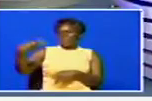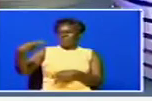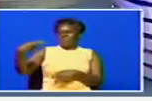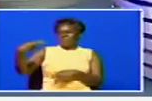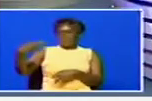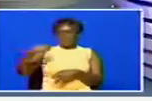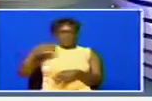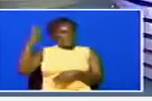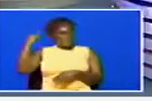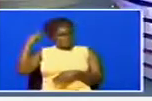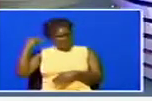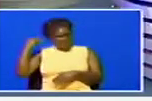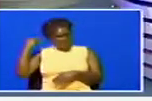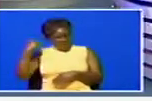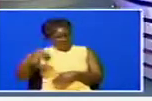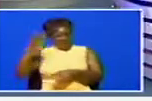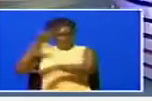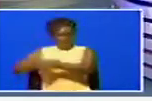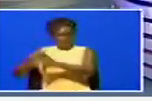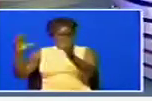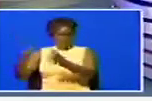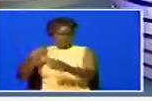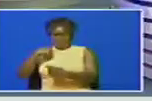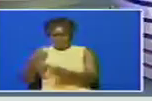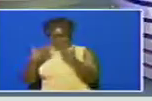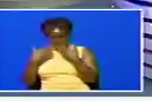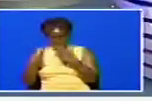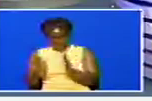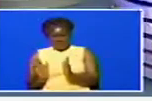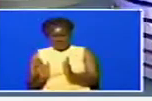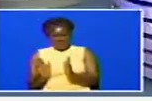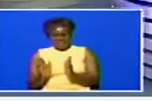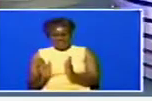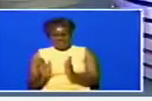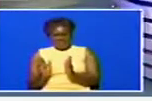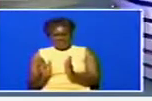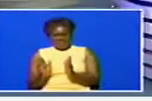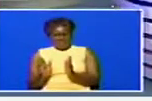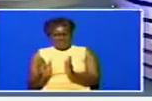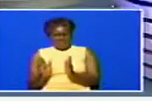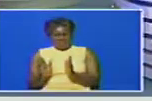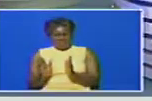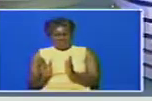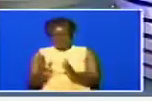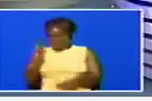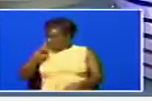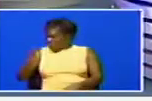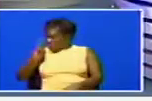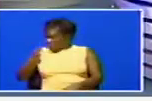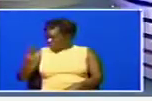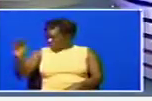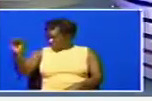Ali, nimesikia yale ambayo wananasa wanasema, na si jambo la kuchukulia mzaha hata